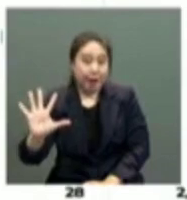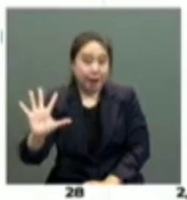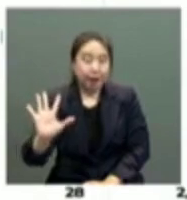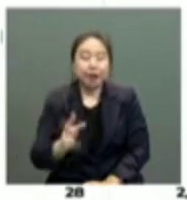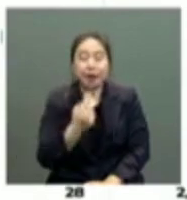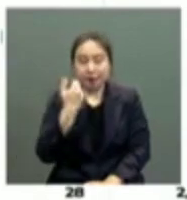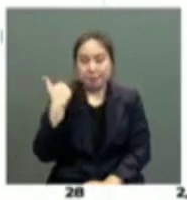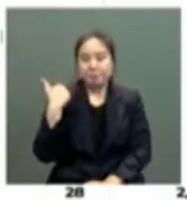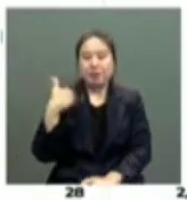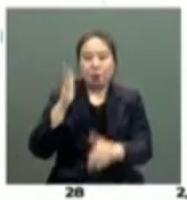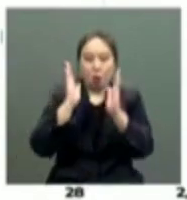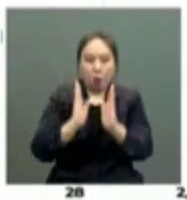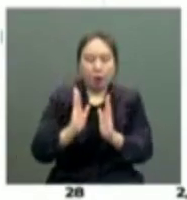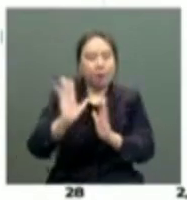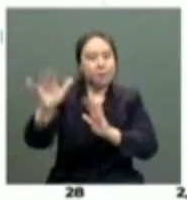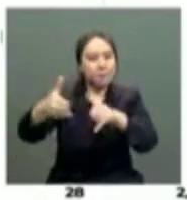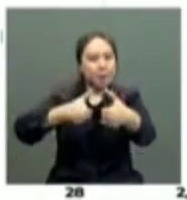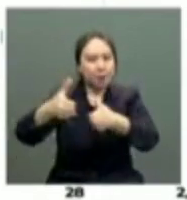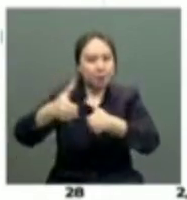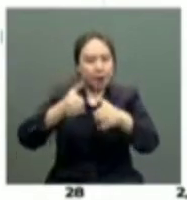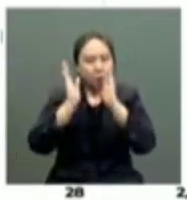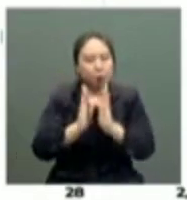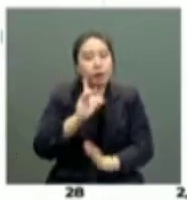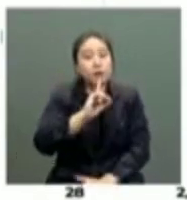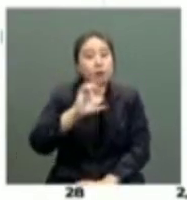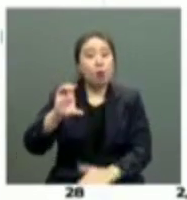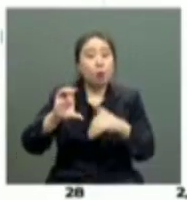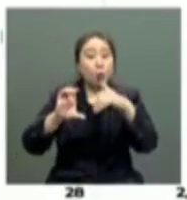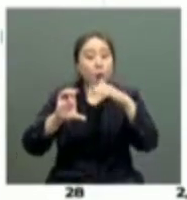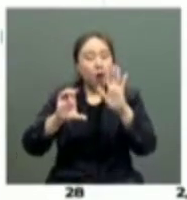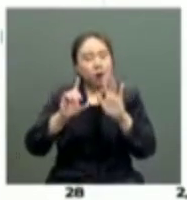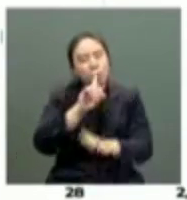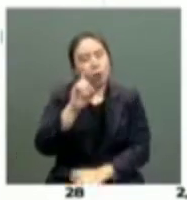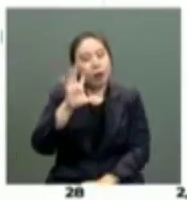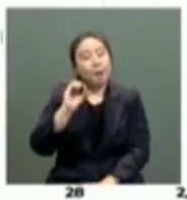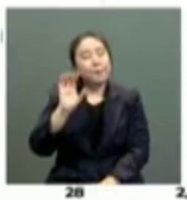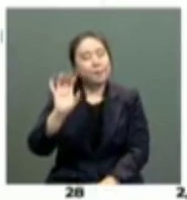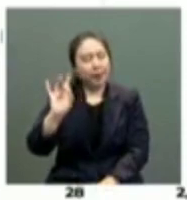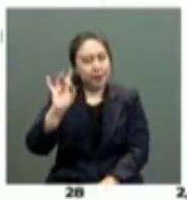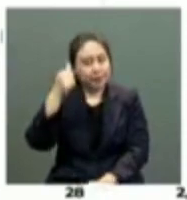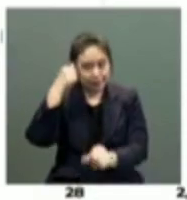แล้วก็ห้าที่เรามีคนที่เดินทางลงมา 100กว่าคนนะครับเอ่อ 158